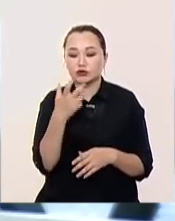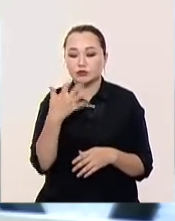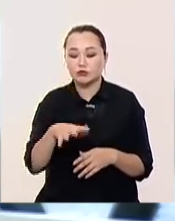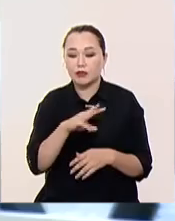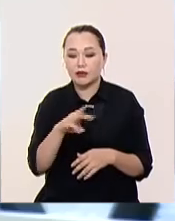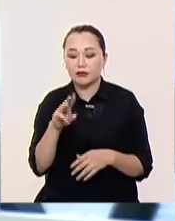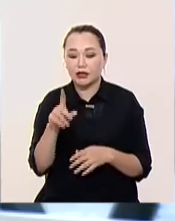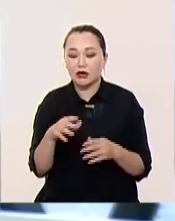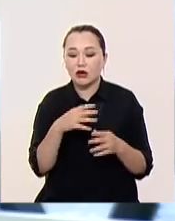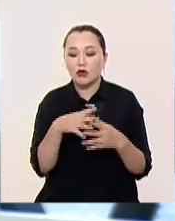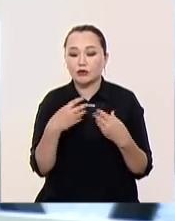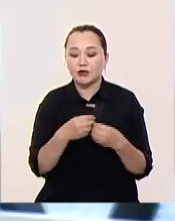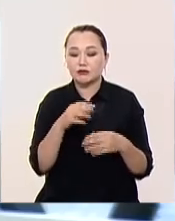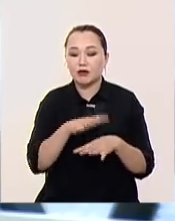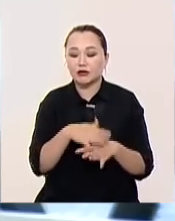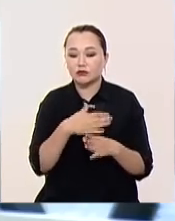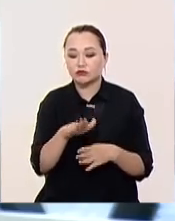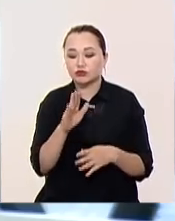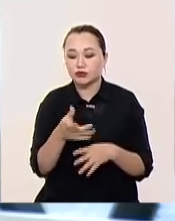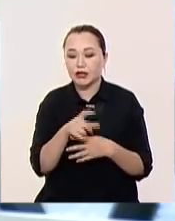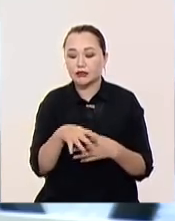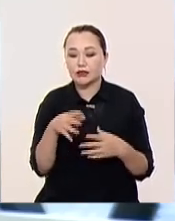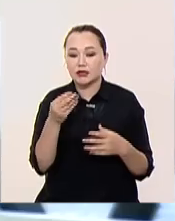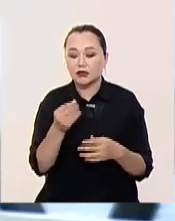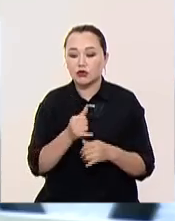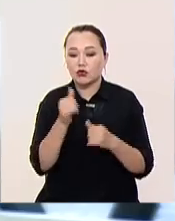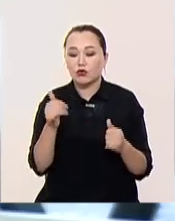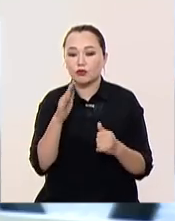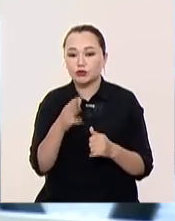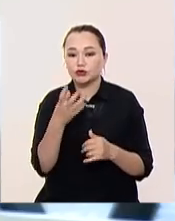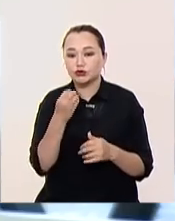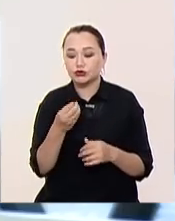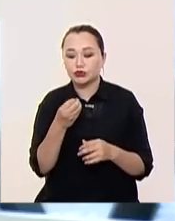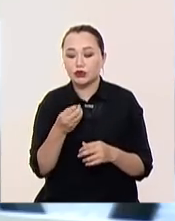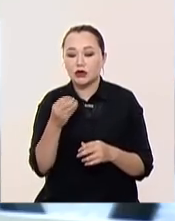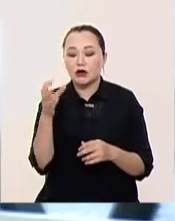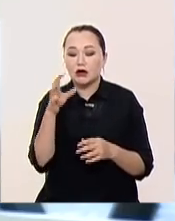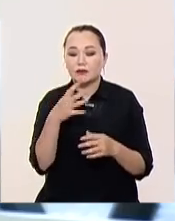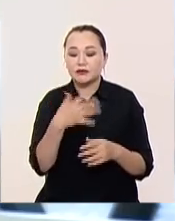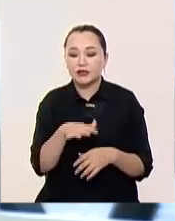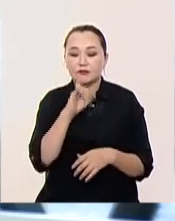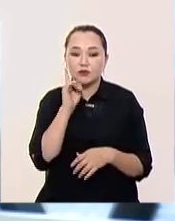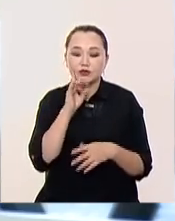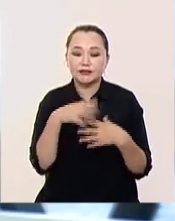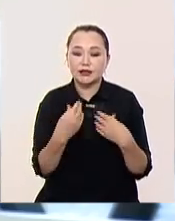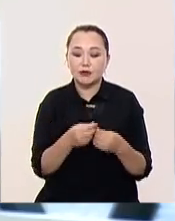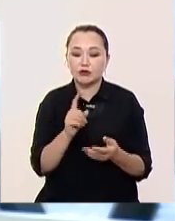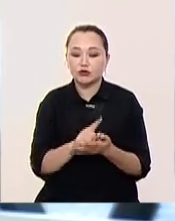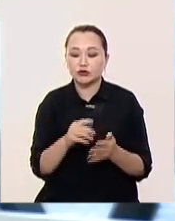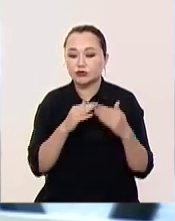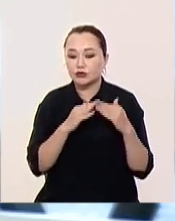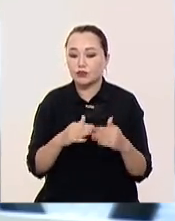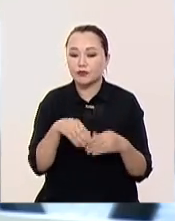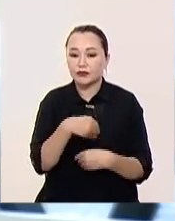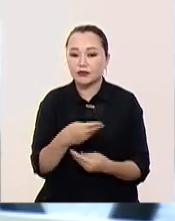теңге отбасы банкінен бөлінді. Келер жылы біз бұл қаражатты ұлғайтамыз, ал биыл кем дегенде 50 жас отбасы баспаналы болу керек. Алдағы